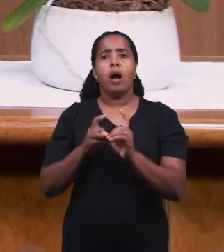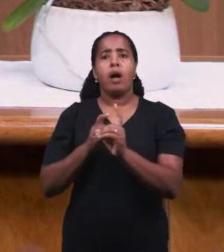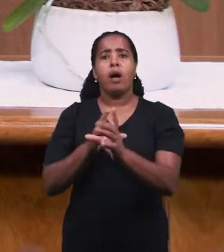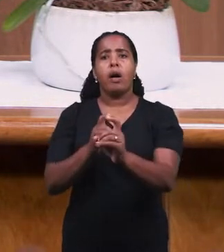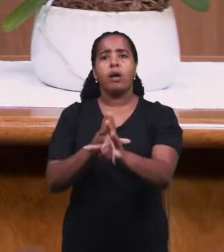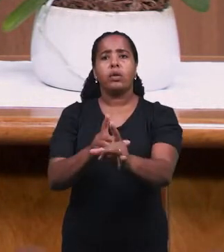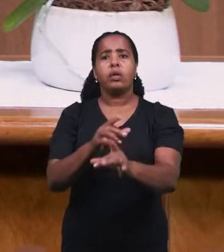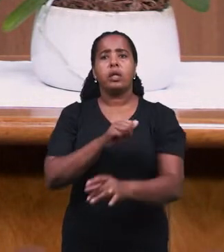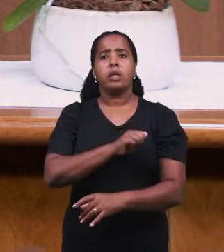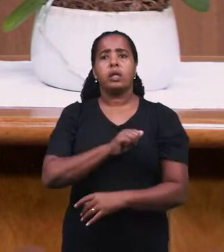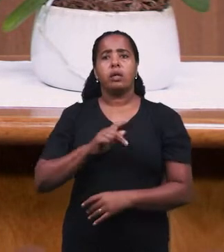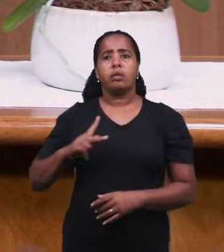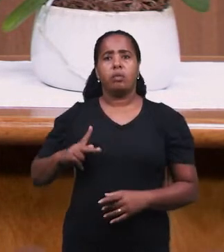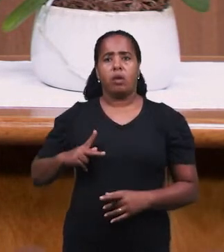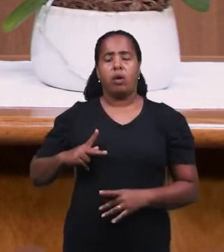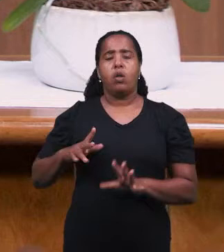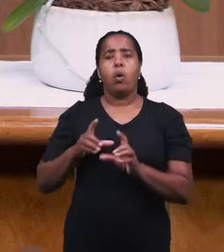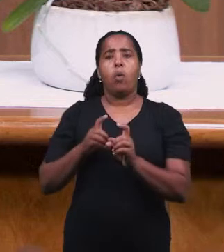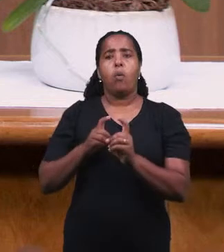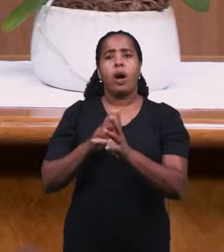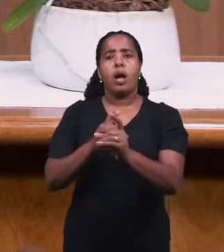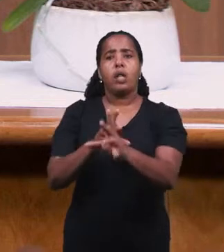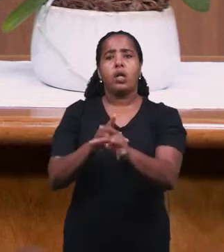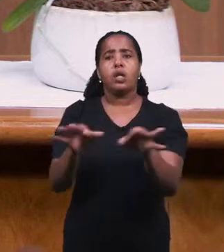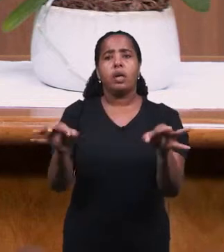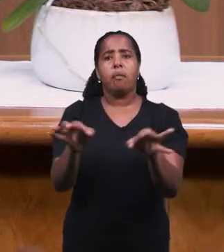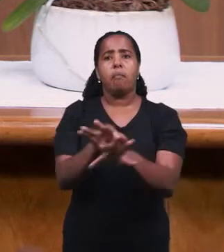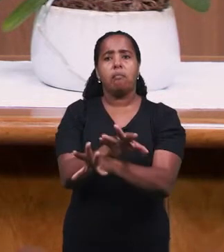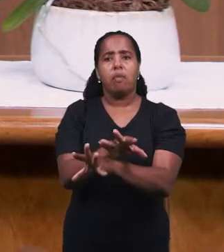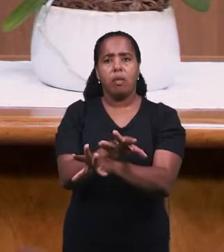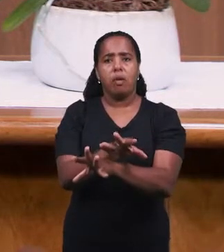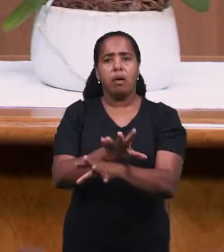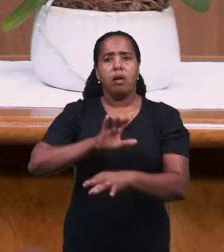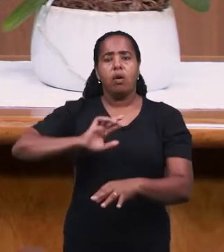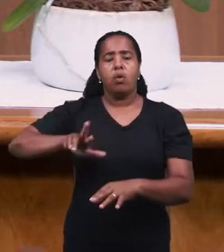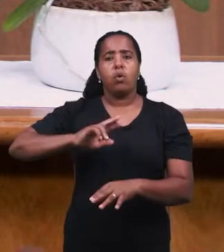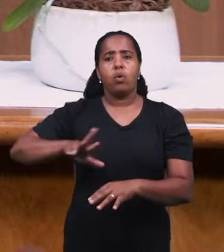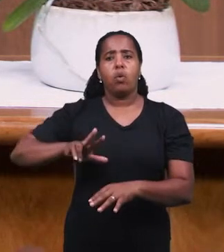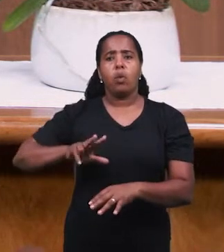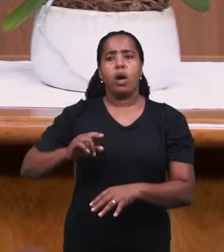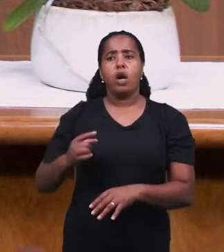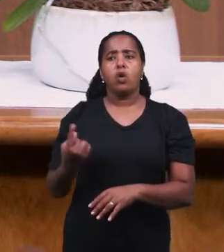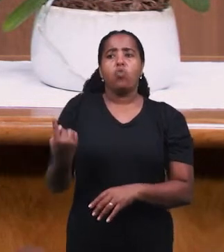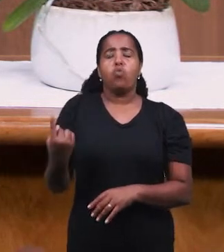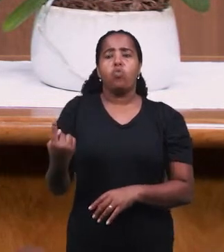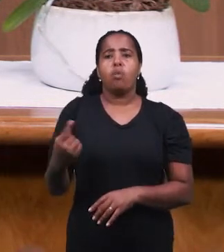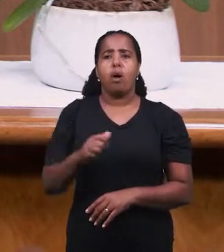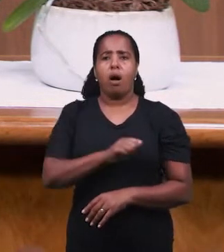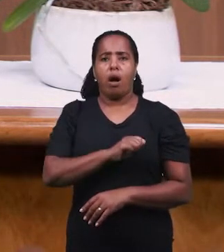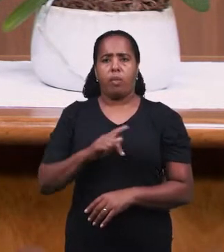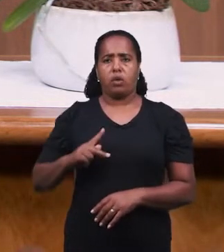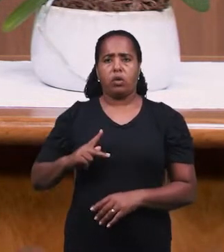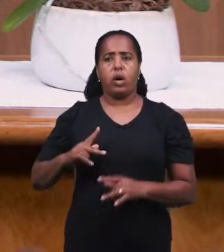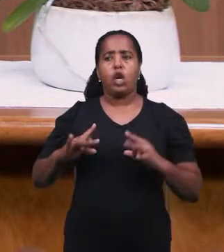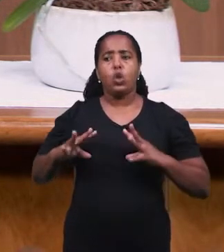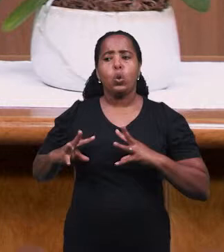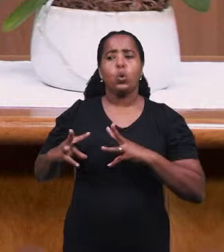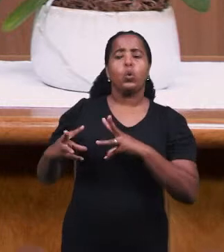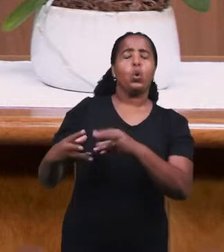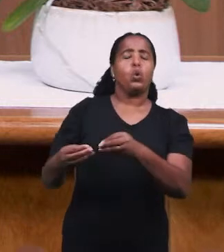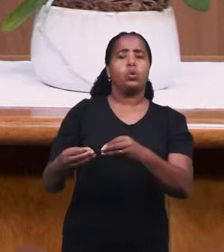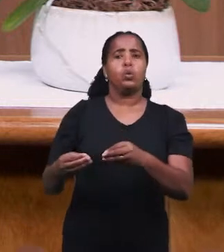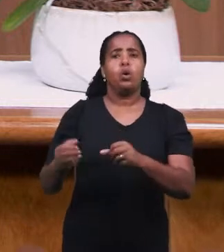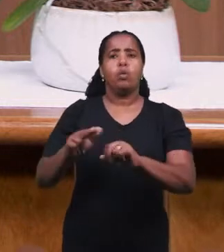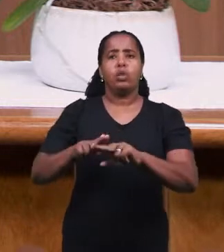besoin d'être liés à la doctrine des apôtres. Il y a une doctrine établie que ce n'était pas